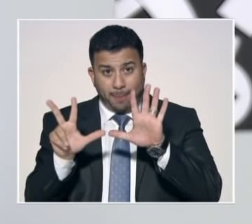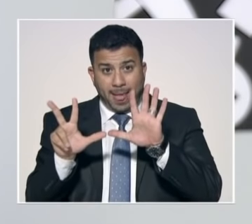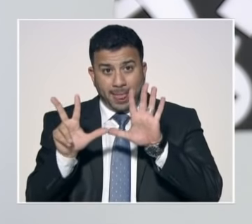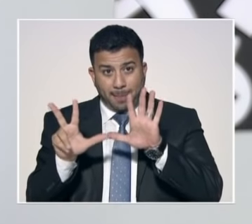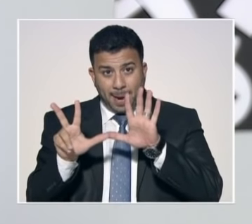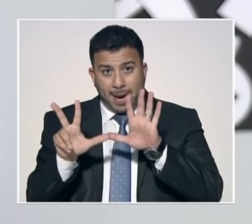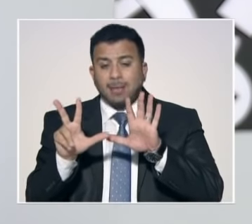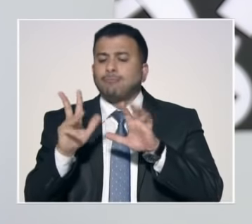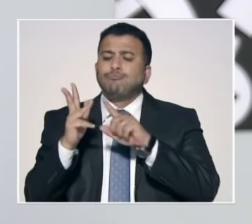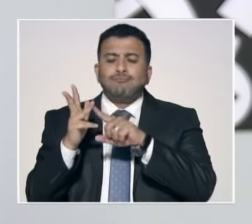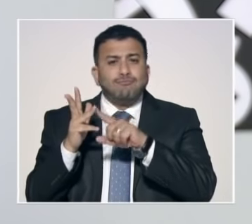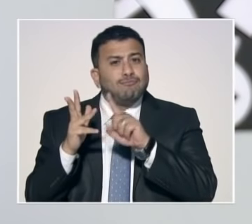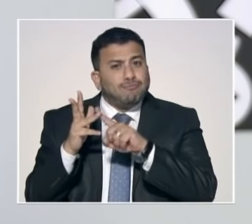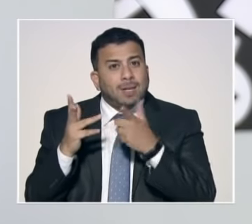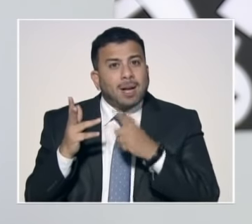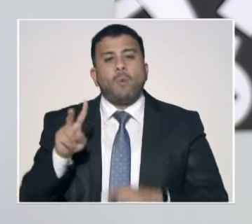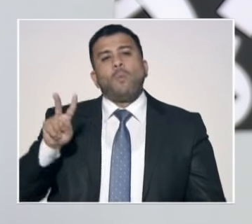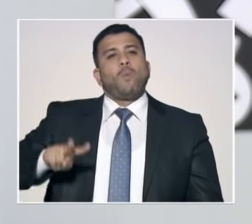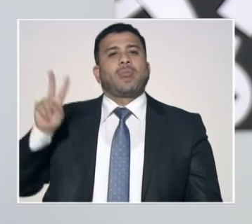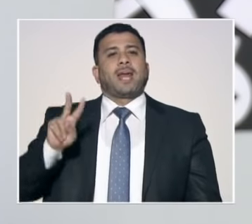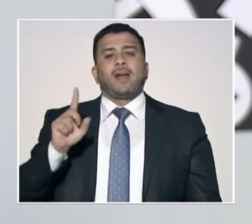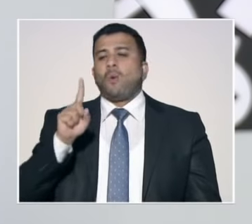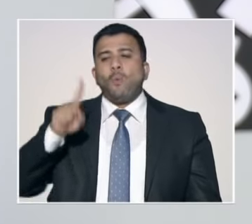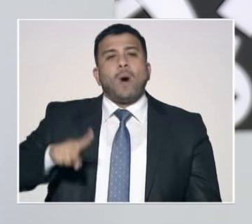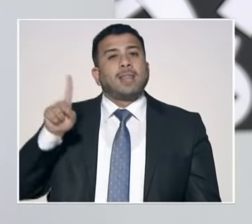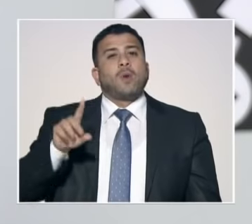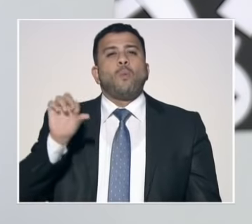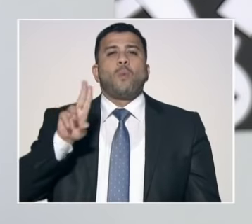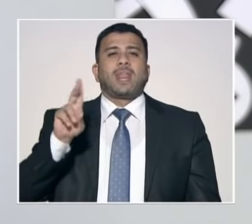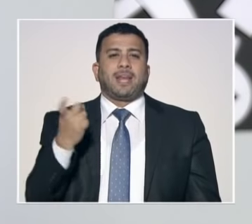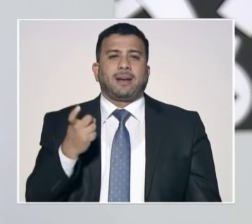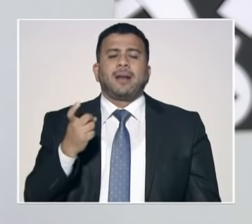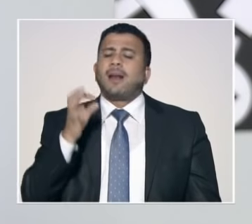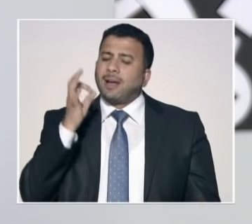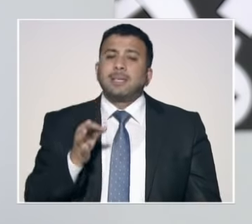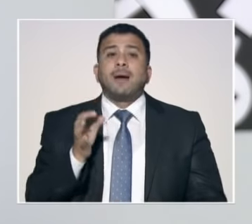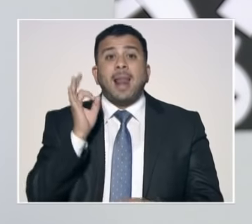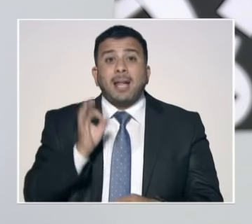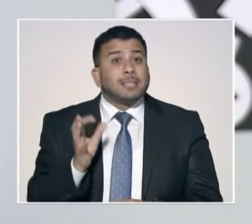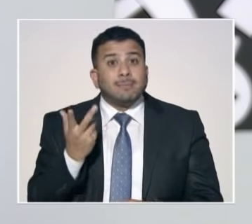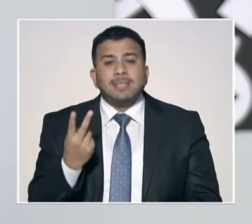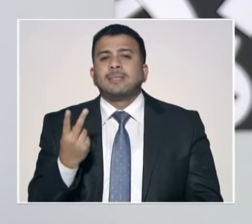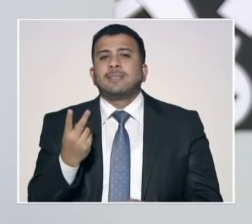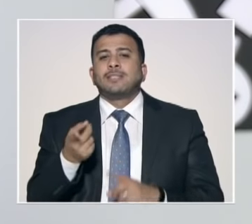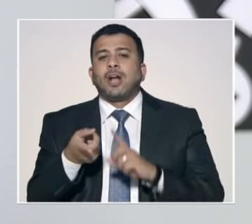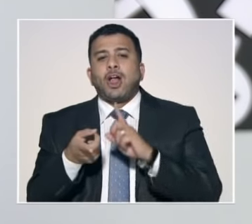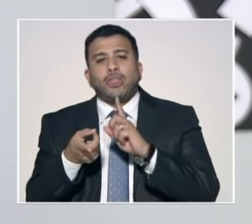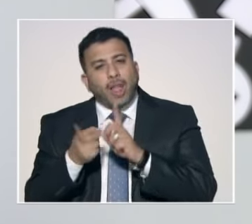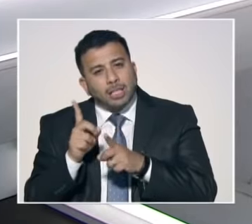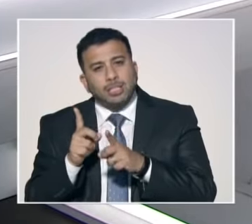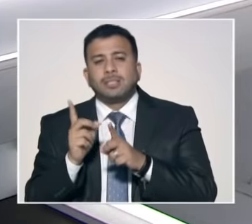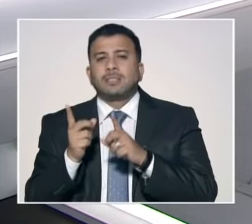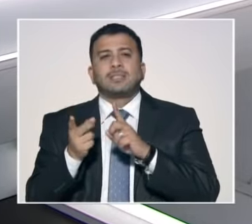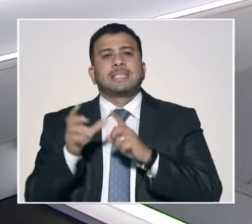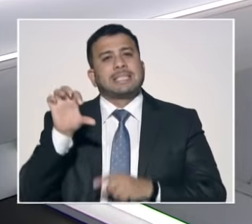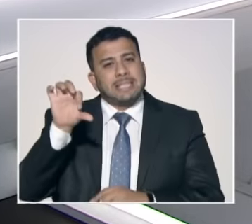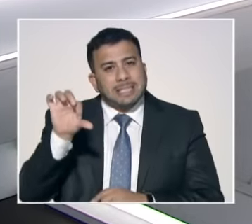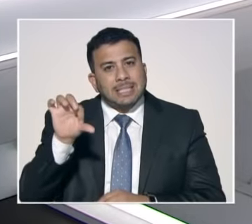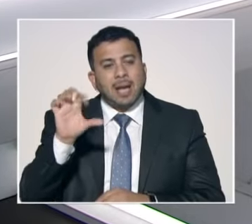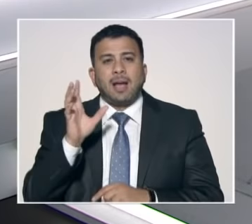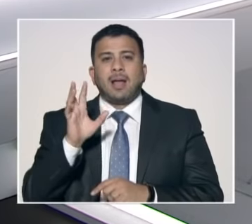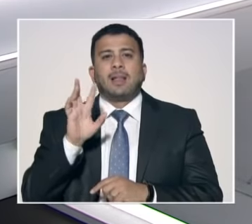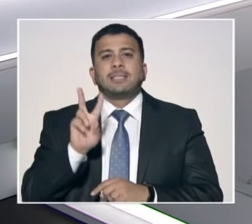9 الوتر، والعاشرة والـ12، وهكذا يأتي بعدها بركعة. مثلا النبي عليه الصلاة والسلام كان